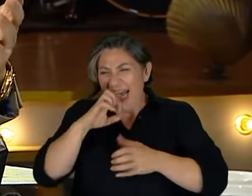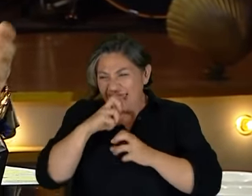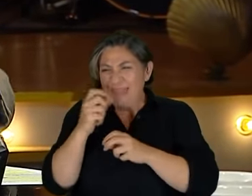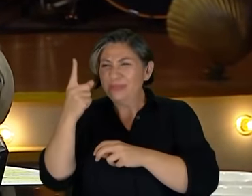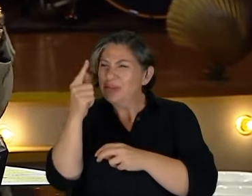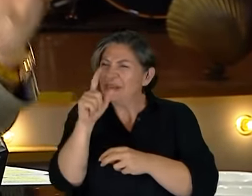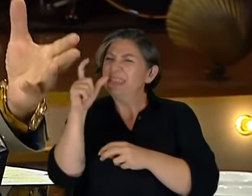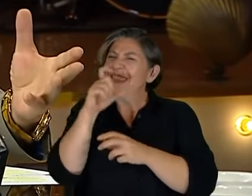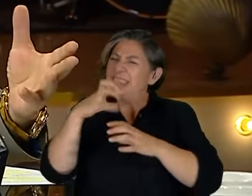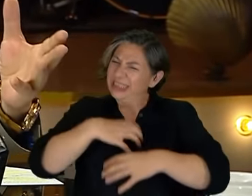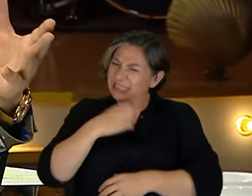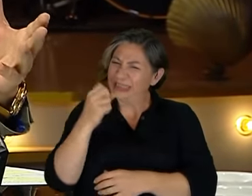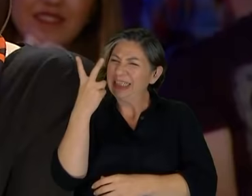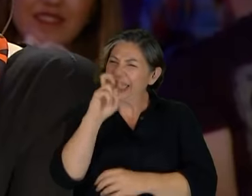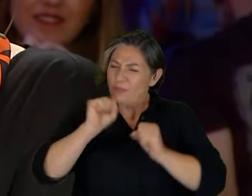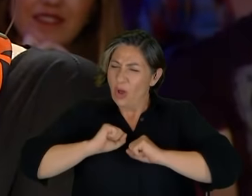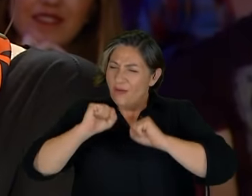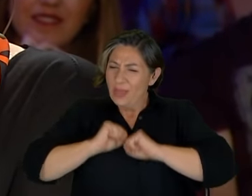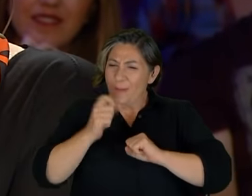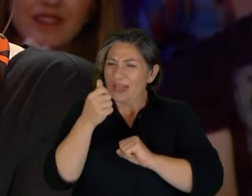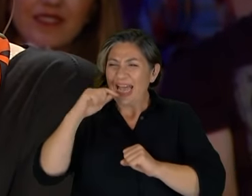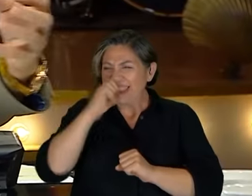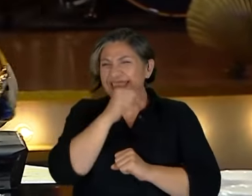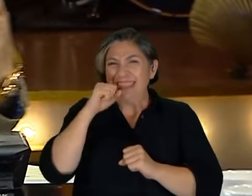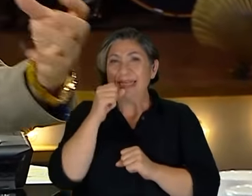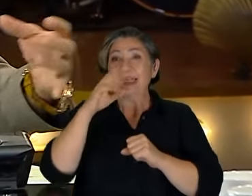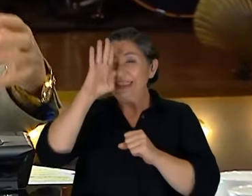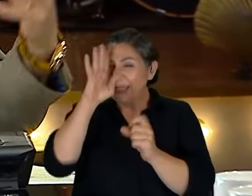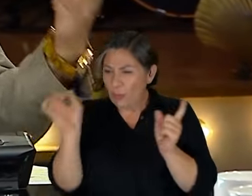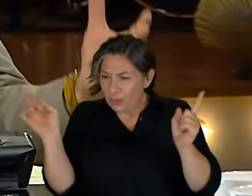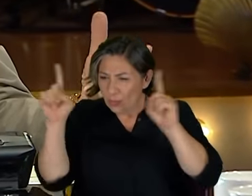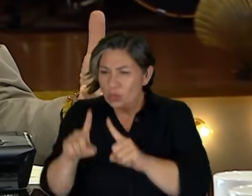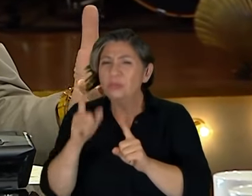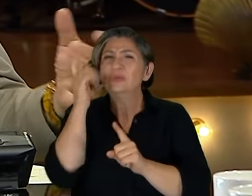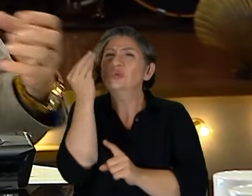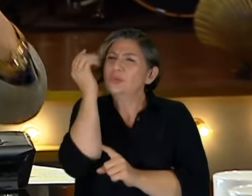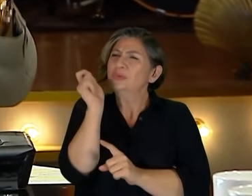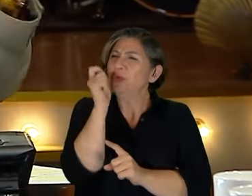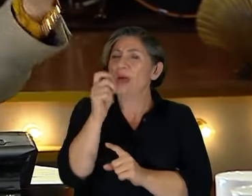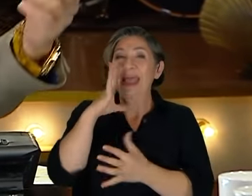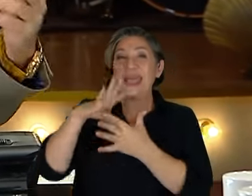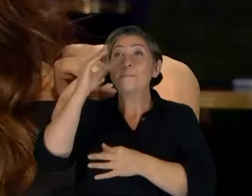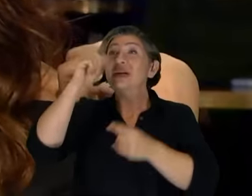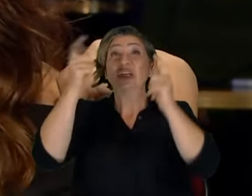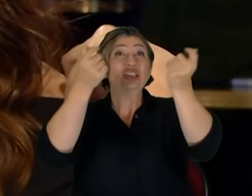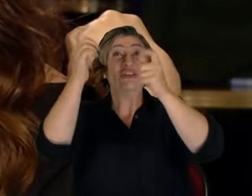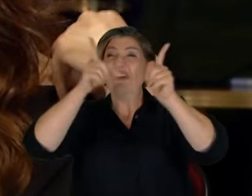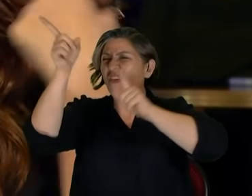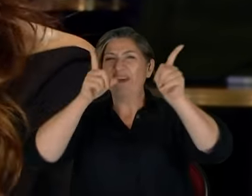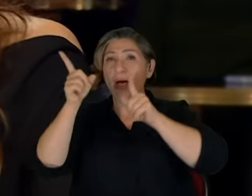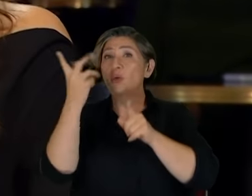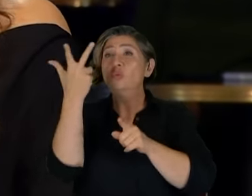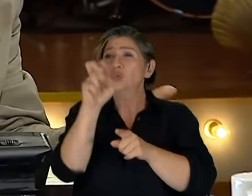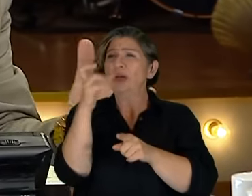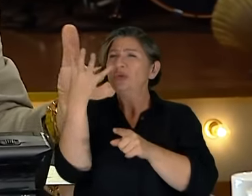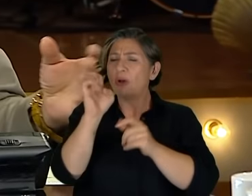ay, bir buçuk ay, bazen iki ay prova. Hatta İstanbul'da bir araya gelmenin güçlüğünden dolayı insanların başka işleri de var falan filan. Bazen üç